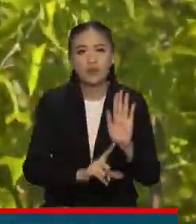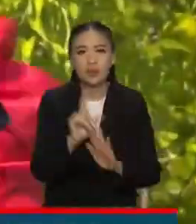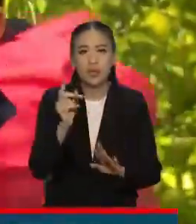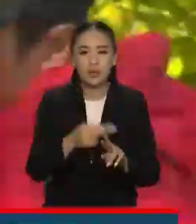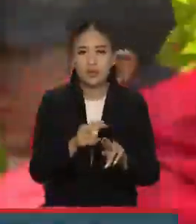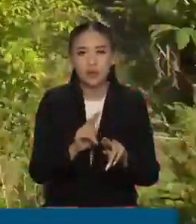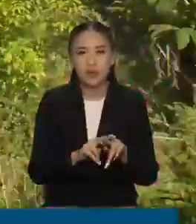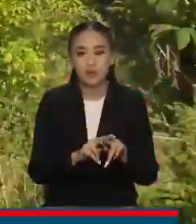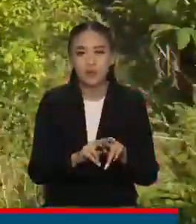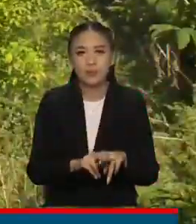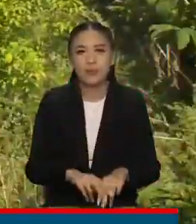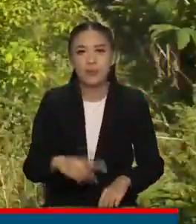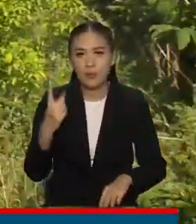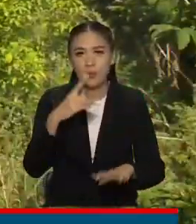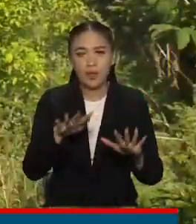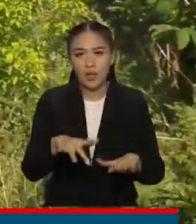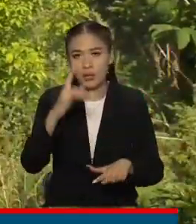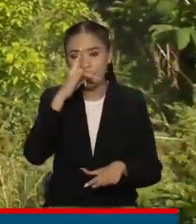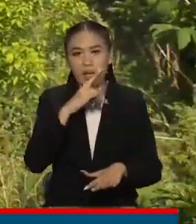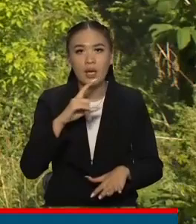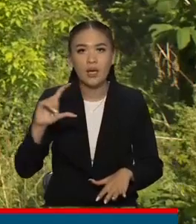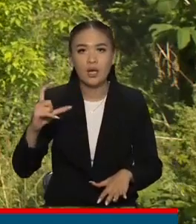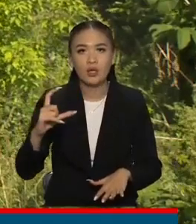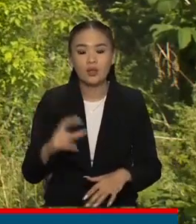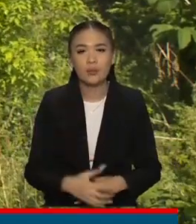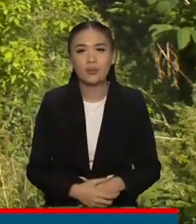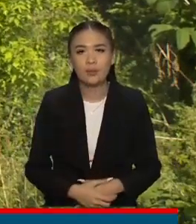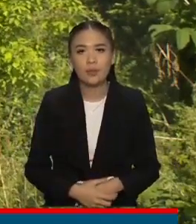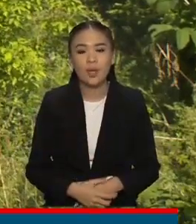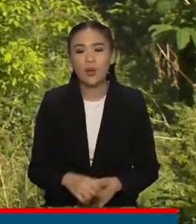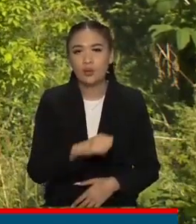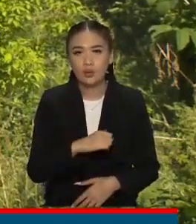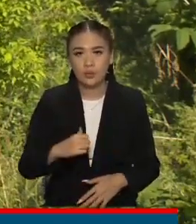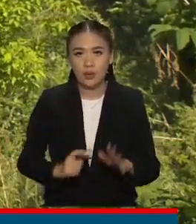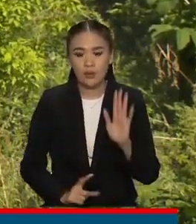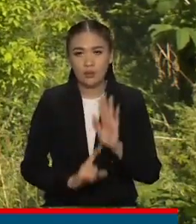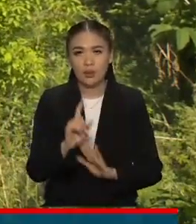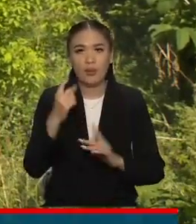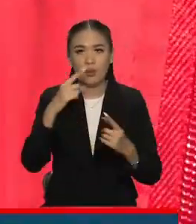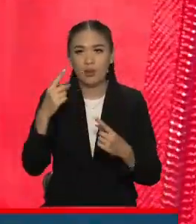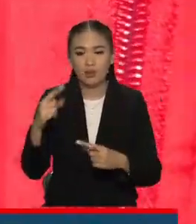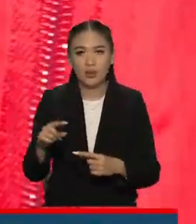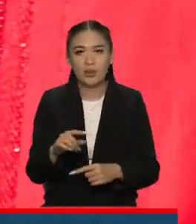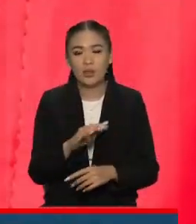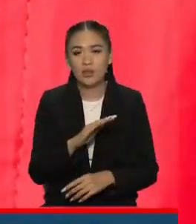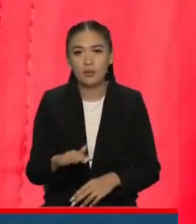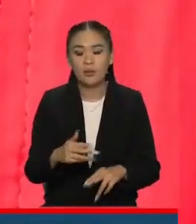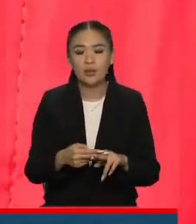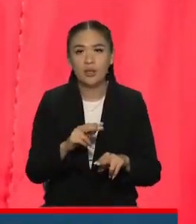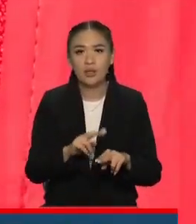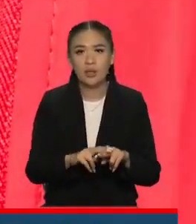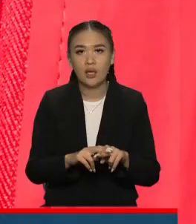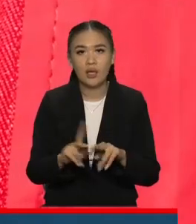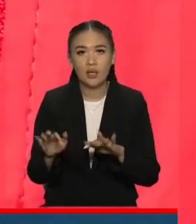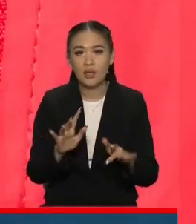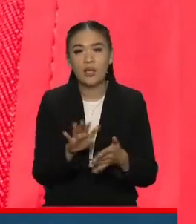шет қалмапты. Ең бірінші орында Қазақстан экологиясы. Ол бірінші өзімізден басталады, басқа елден емес, өзімізден. Осындай іс-шаралардың арқасында